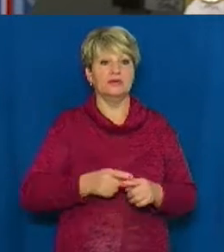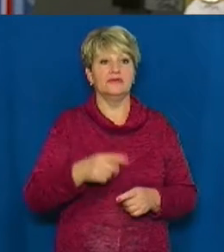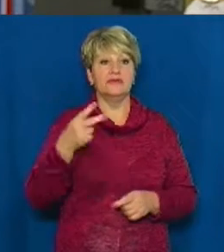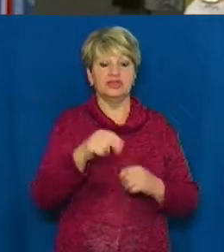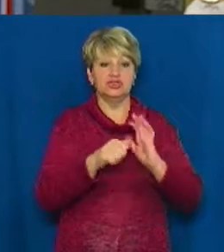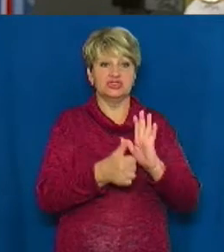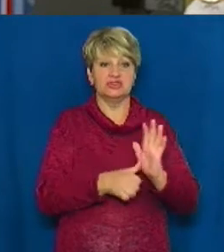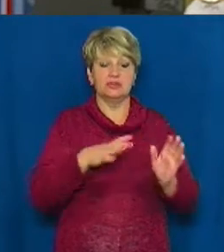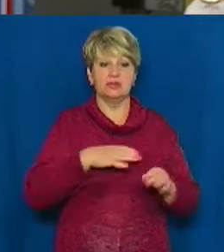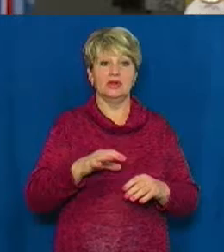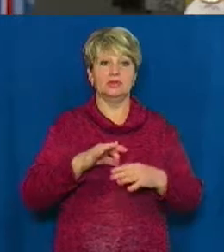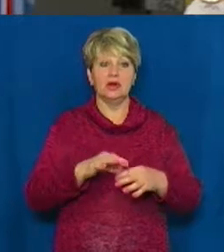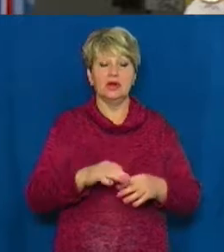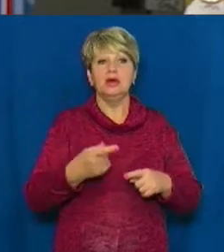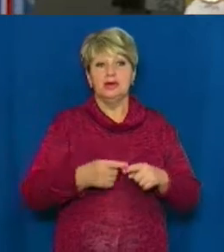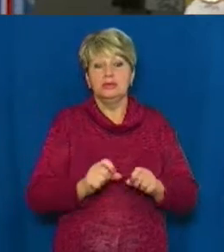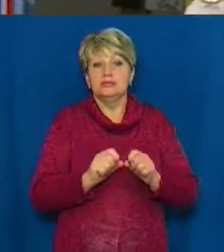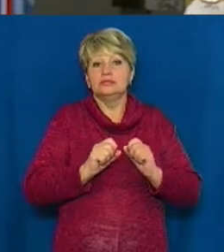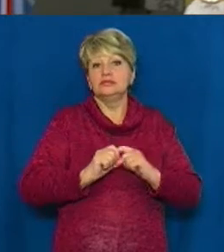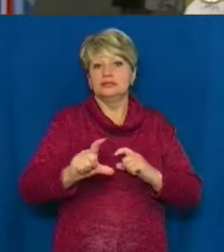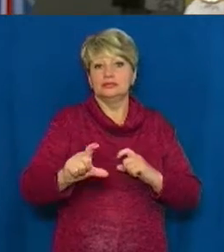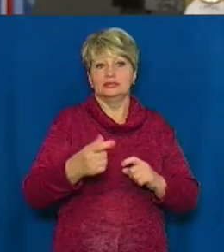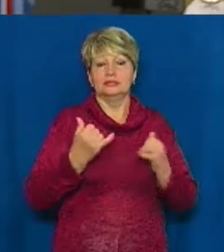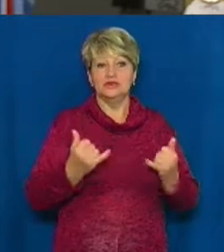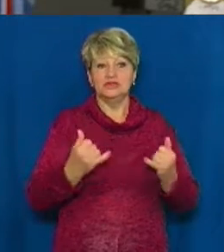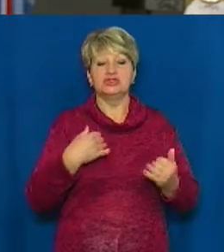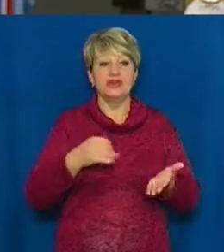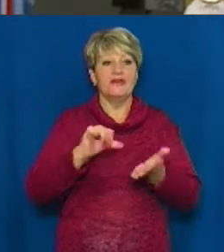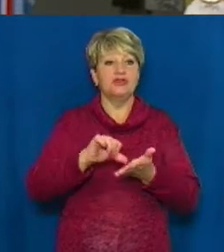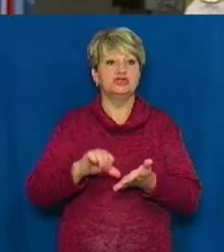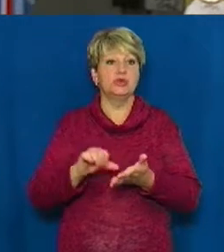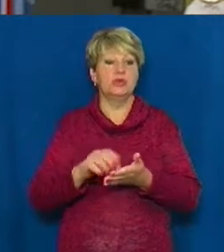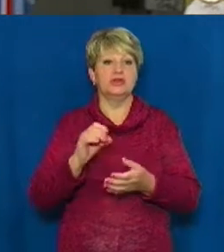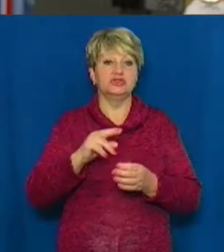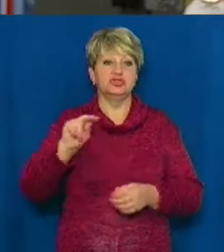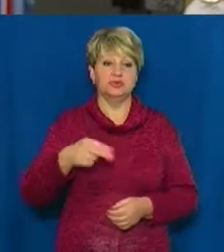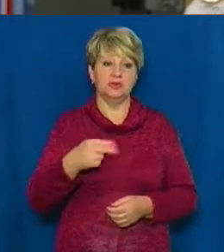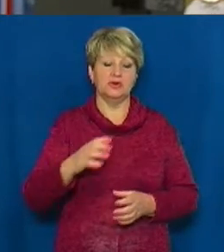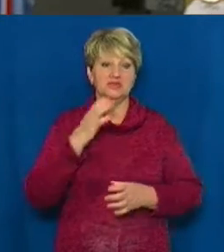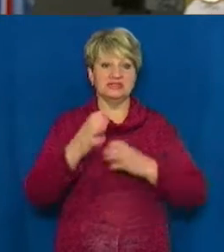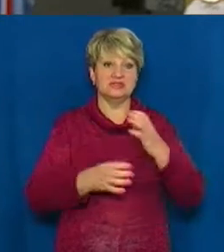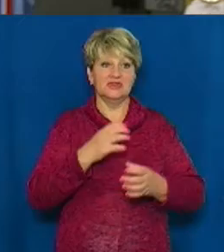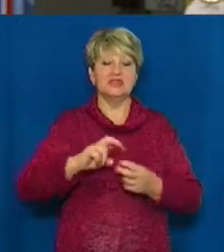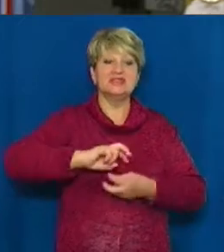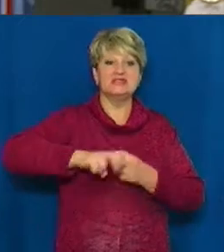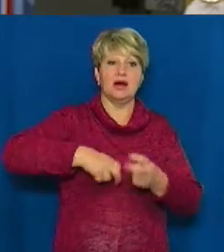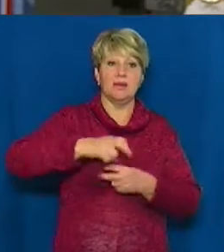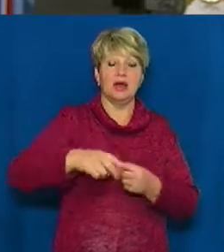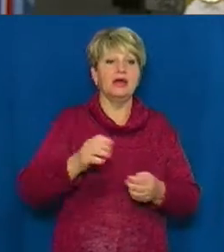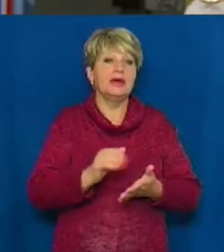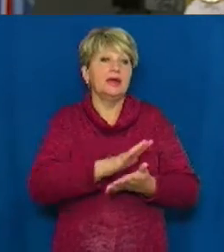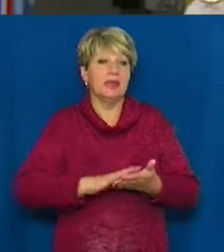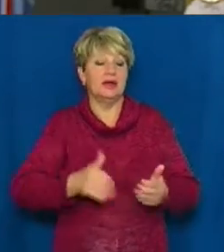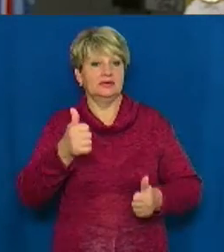році. З цього все почалось. В цьому ж році виступав на чемпіонаті світу по самбо, став срібним призером чемпіонату світу і вже надалі змагався